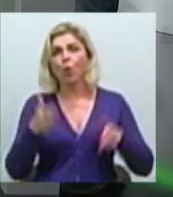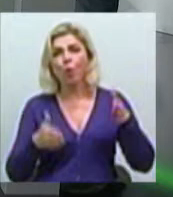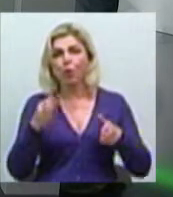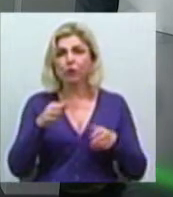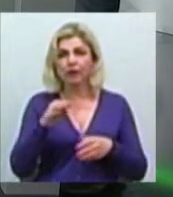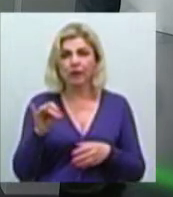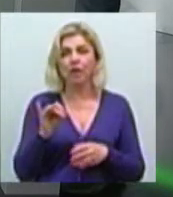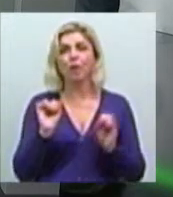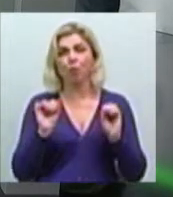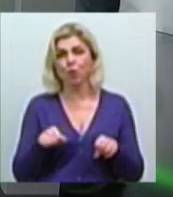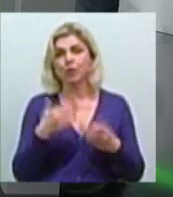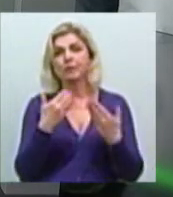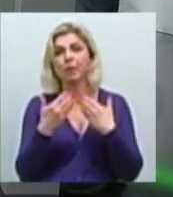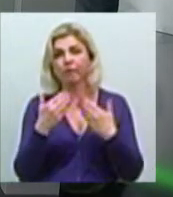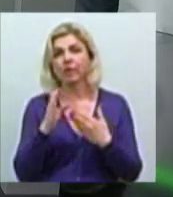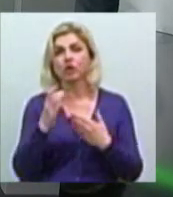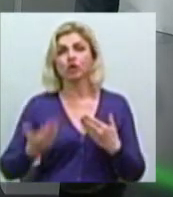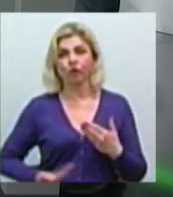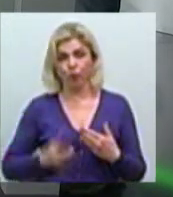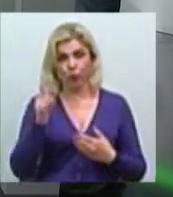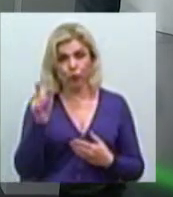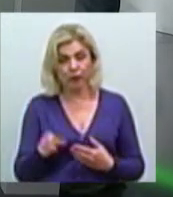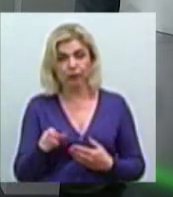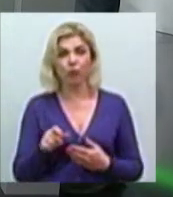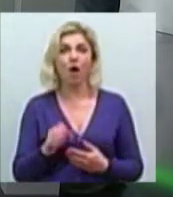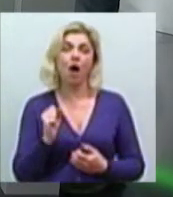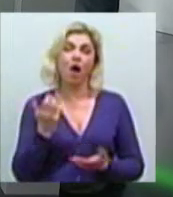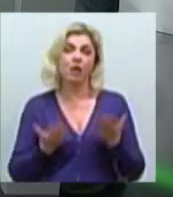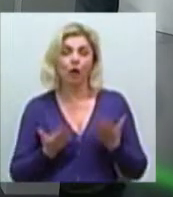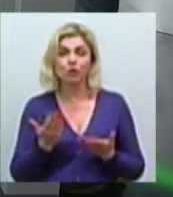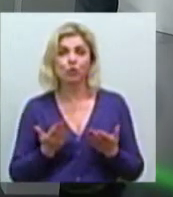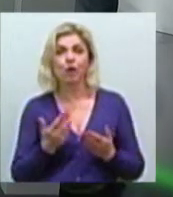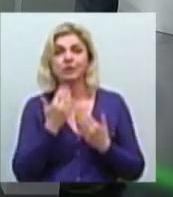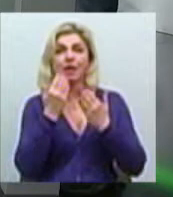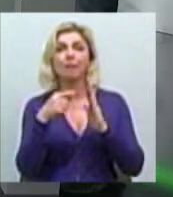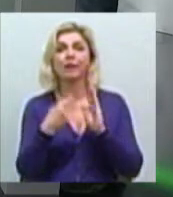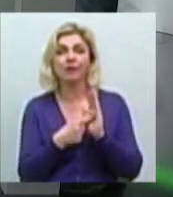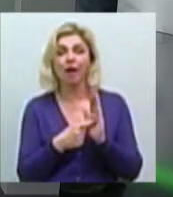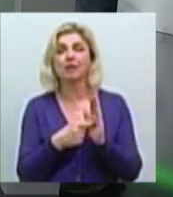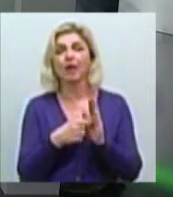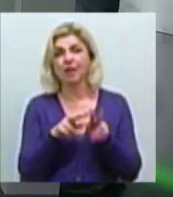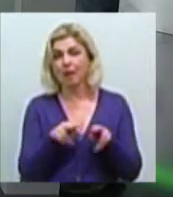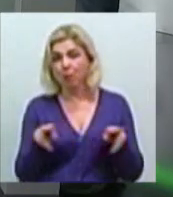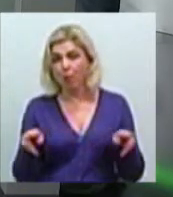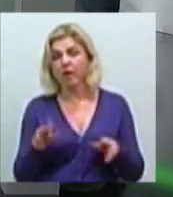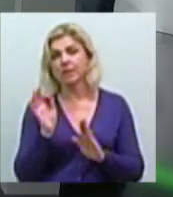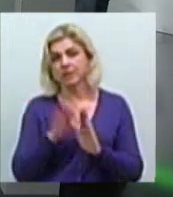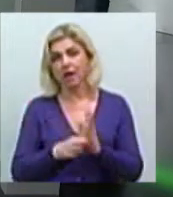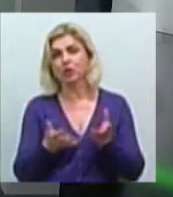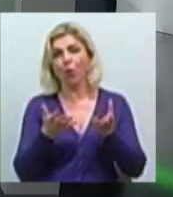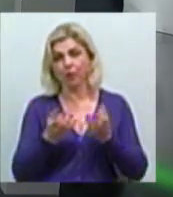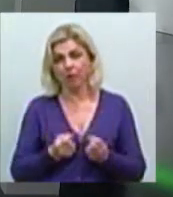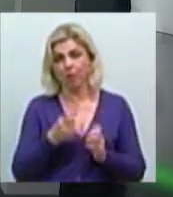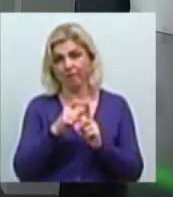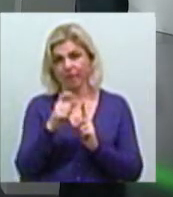і можна спілкуватись із живою людиною, а якщо запитання типове, то одразу